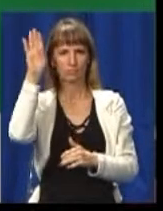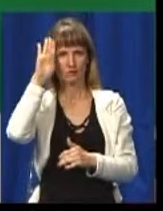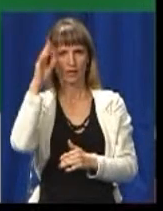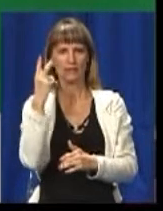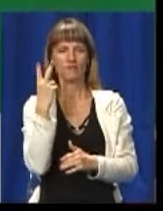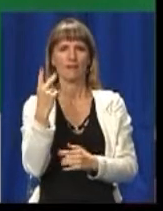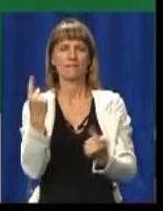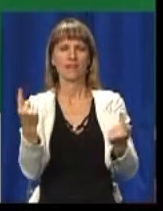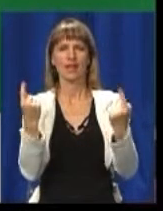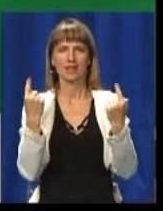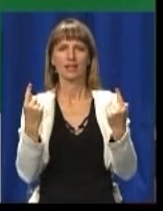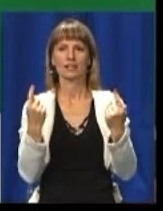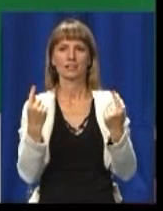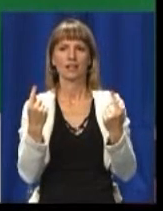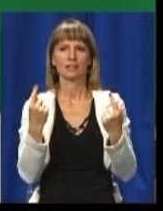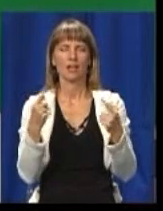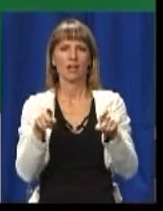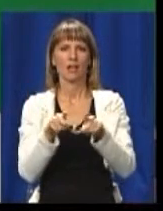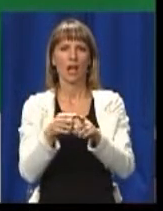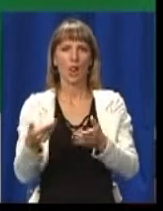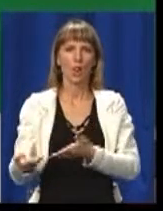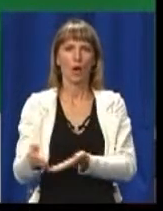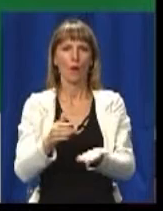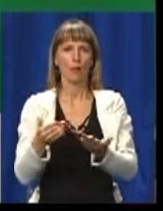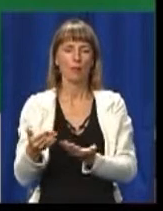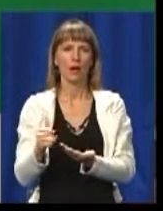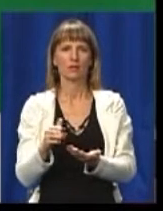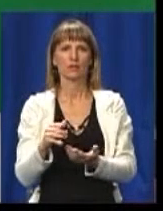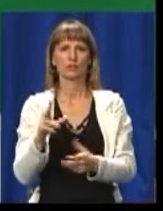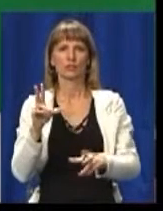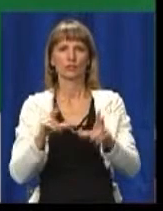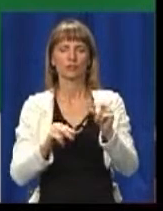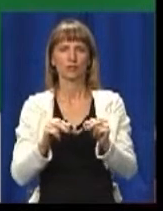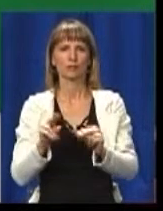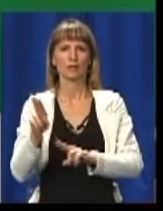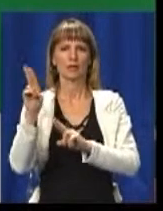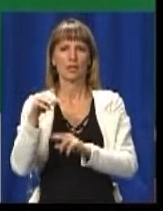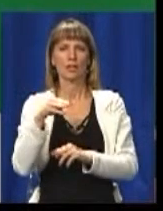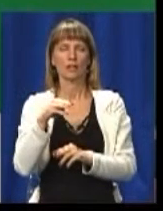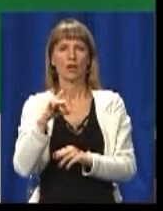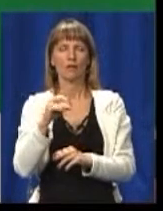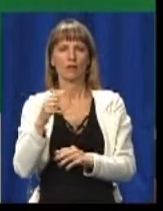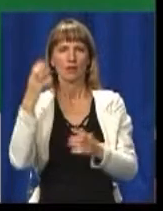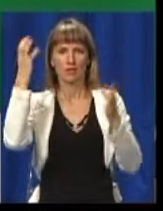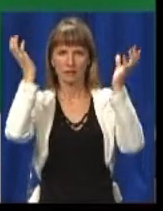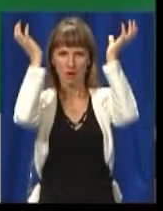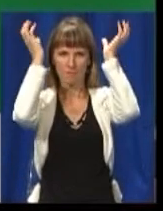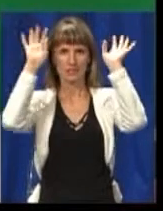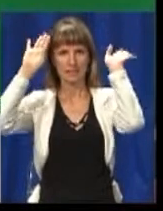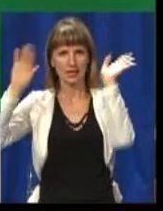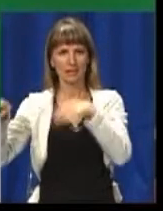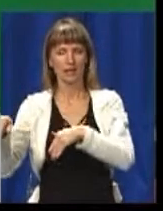Вони величезні та лопатоподібні, вважаються мисливським трофеєм. Їх тварини скидають кожної осені. Ельк